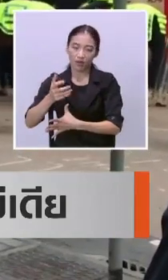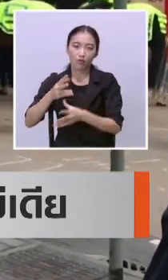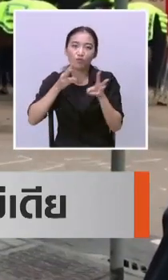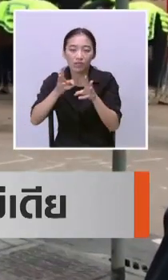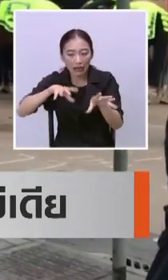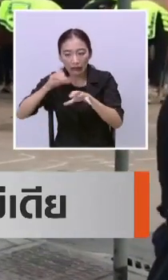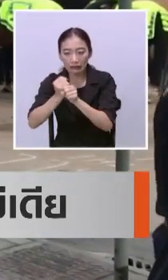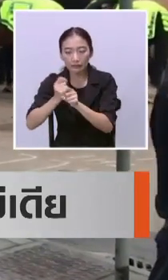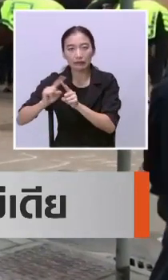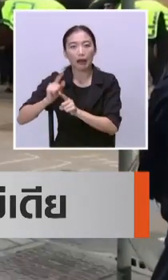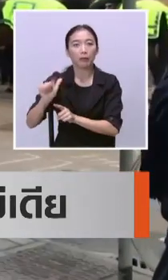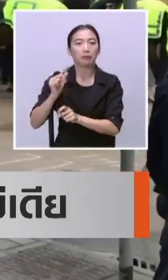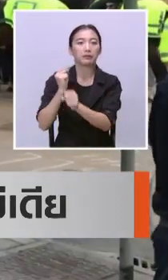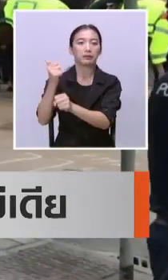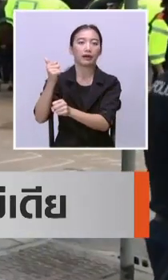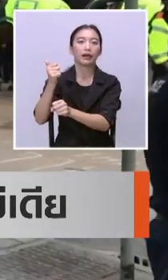ภาค่ะ